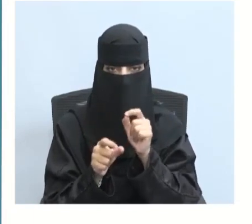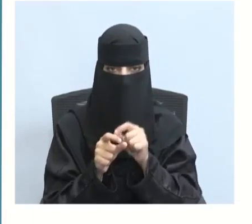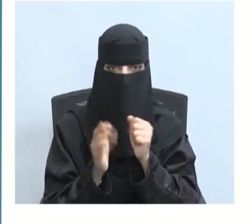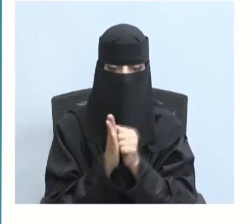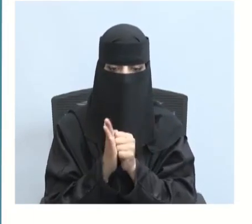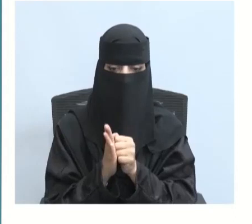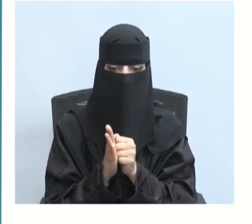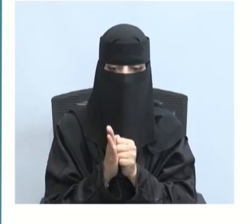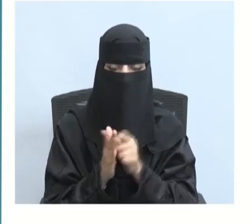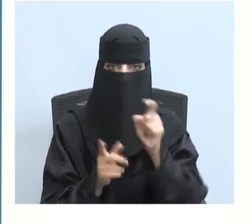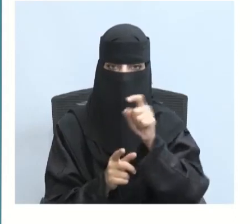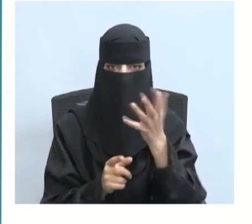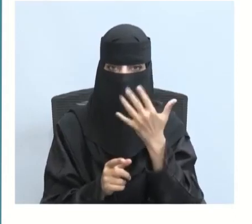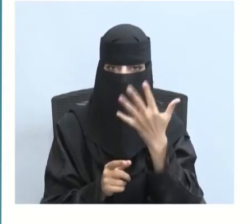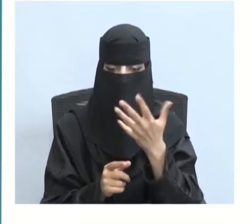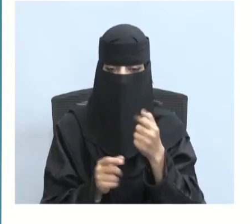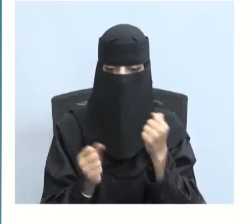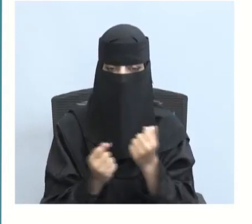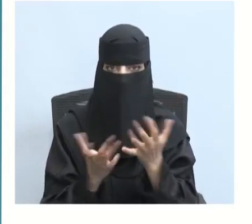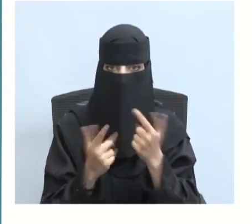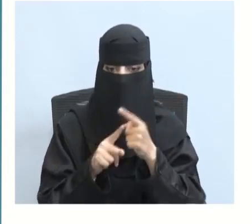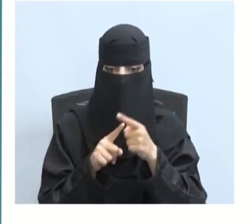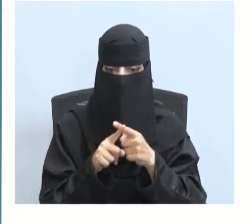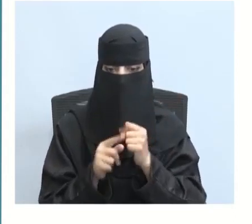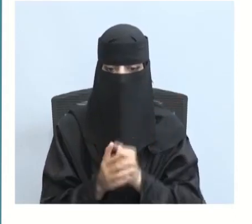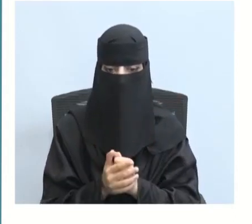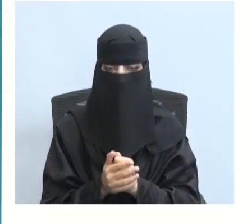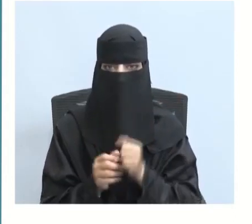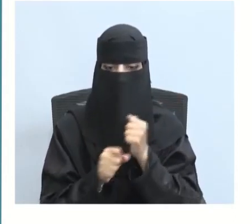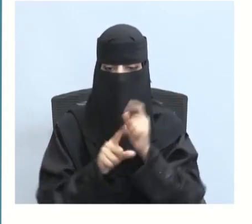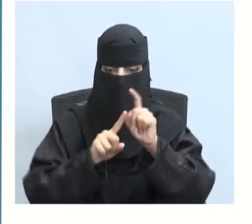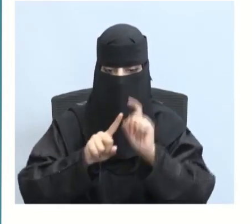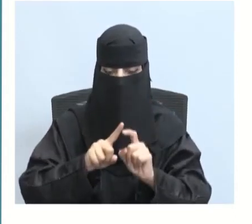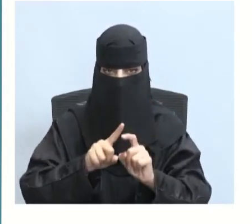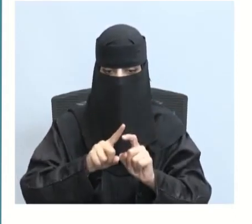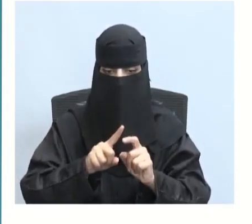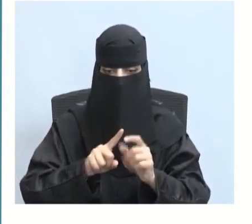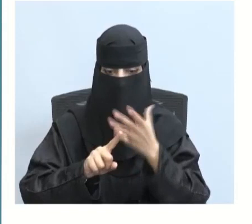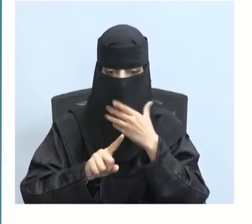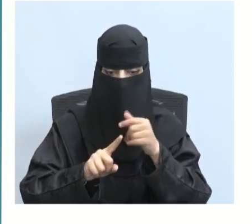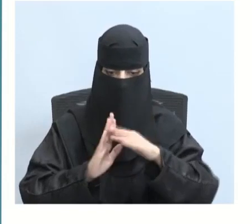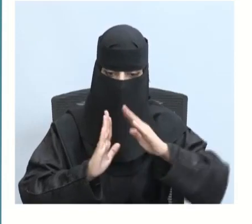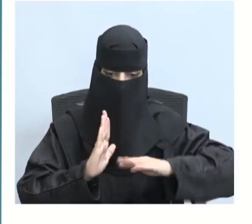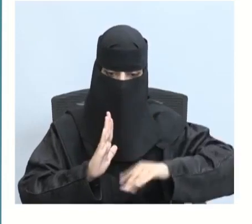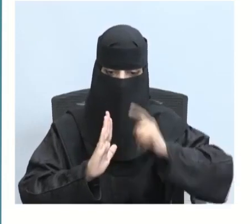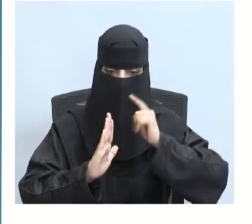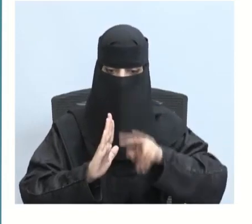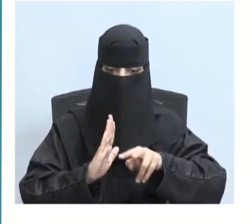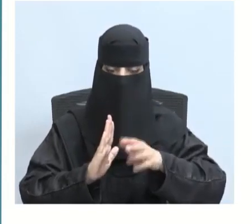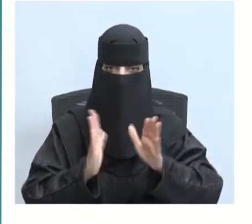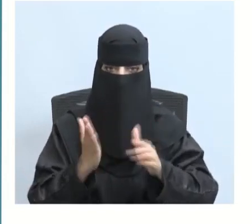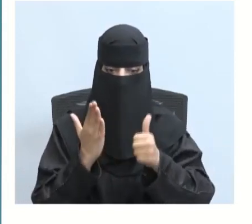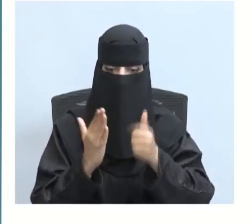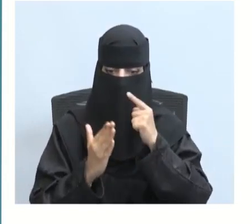سؤال رقم خمسه تطبيق الرياضيات استخدم النسب او النسبه في الشكل رقم شكل